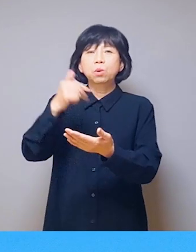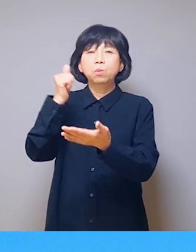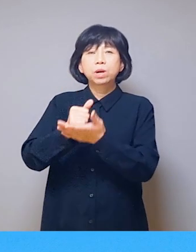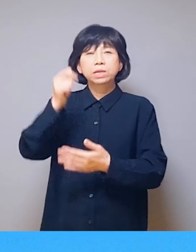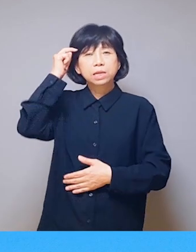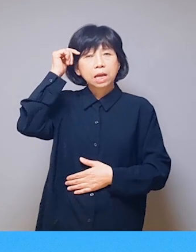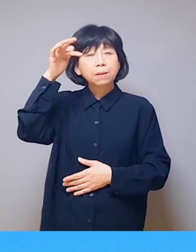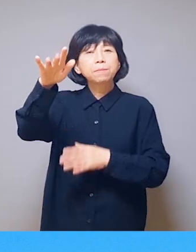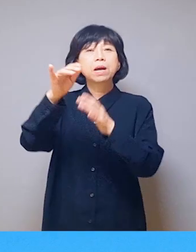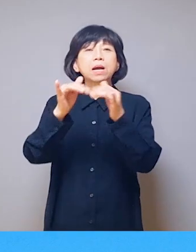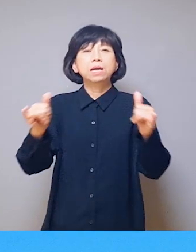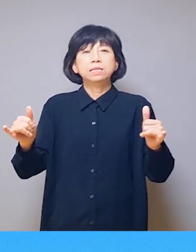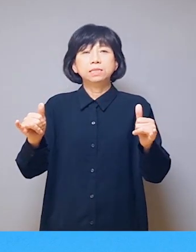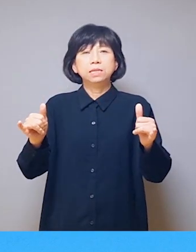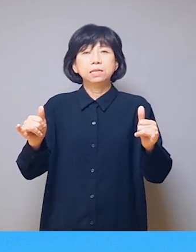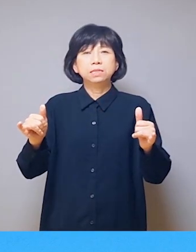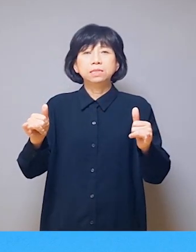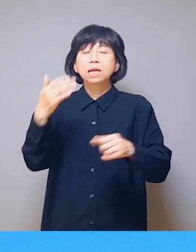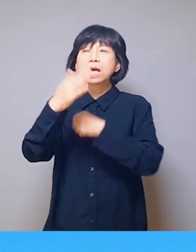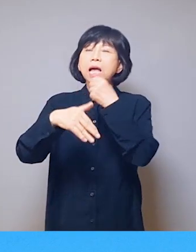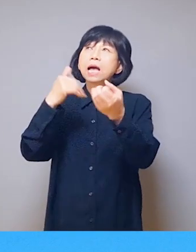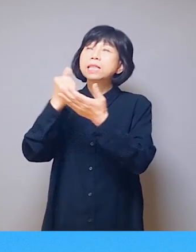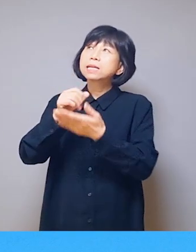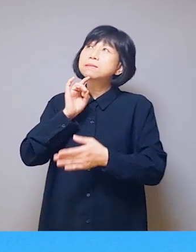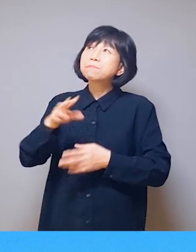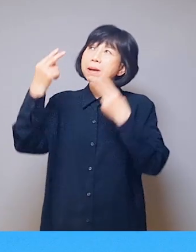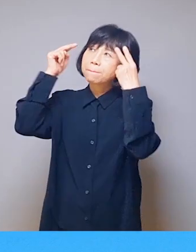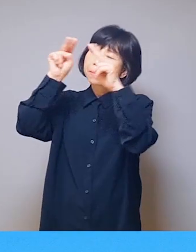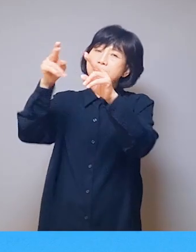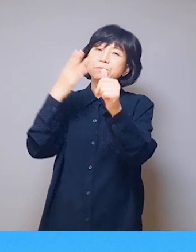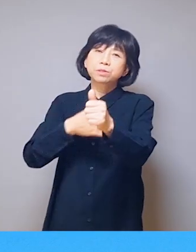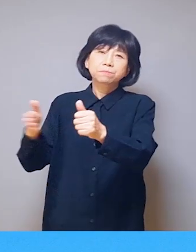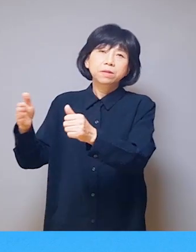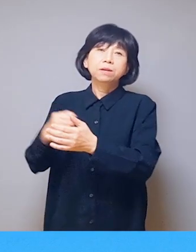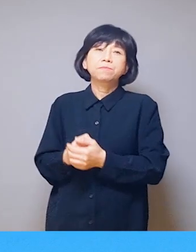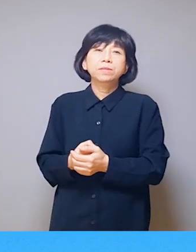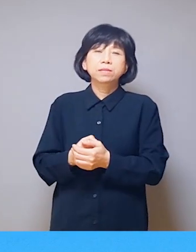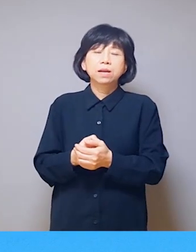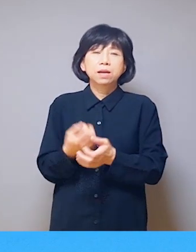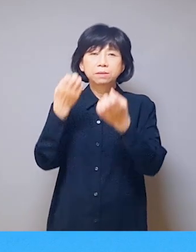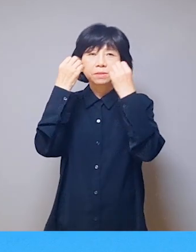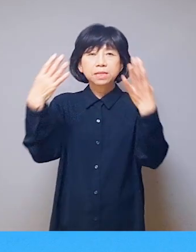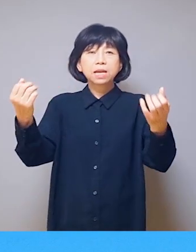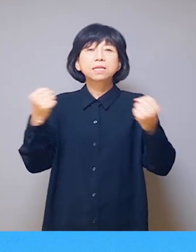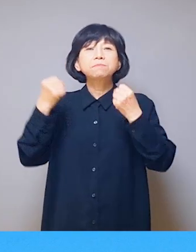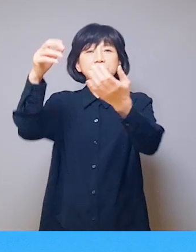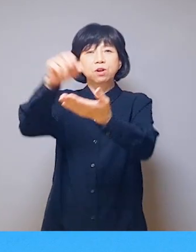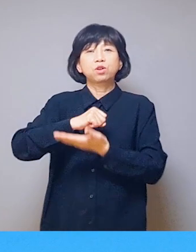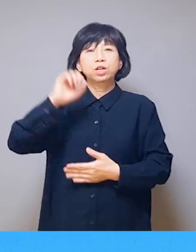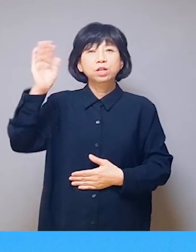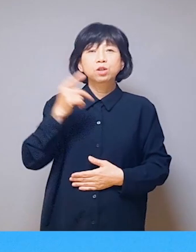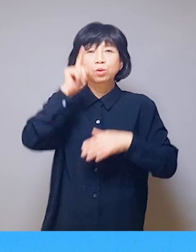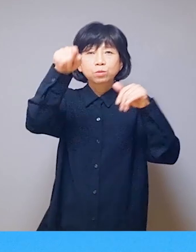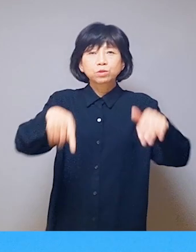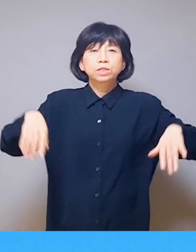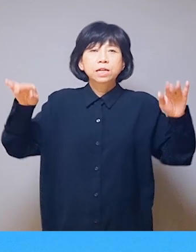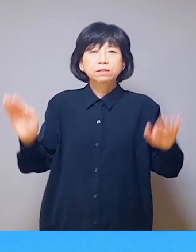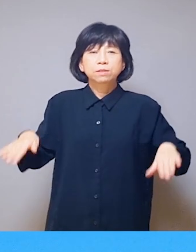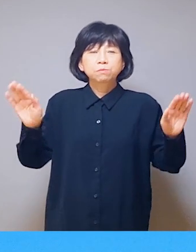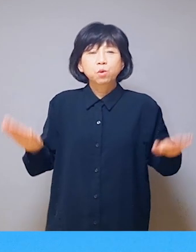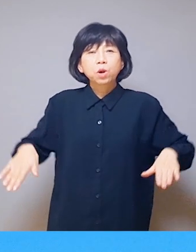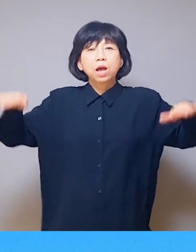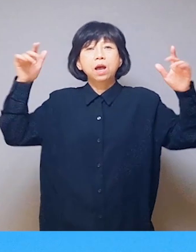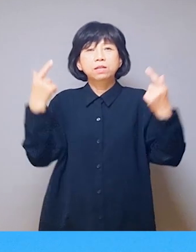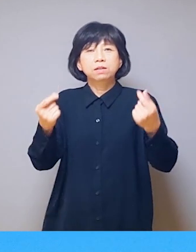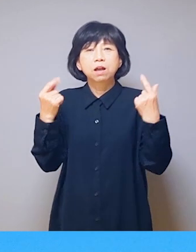자는 하나님만 바라보시기를 바랍니다. 그러면 뭘 얻는다고요? 새 힘을 얻으리니 독수리가 날개치며 올라감